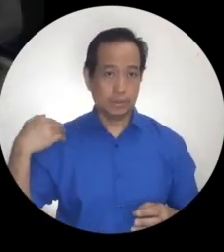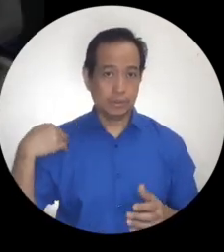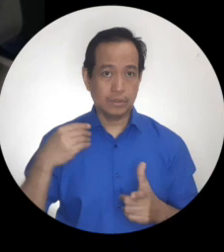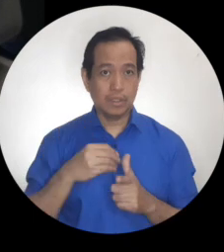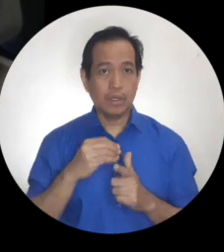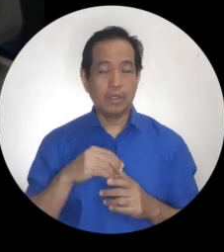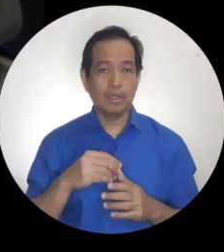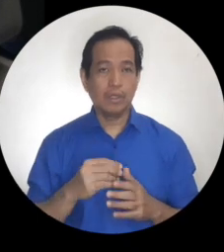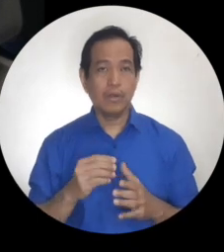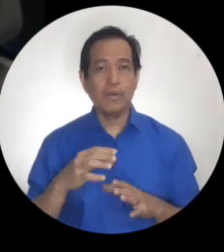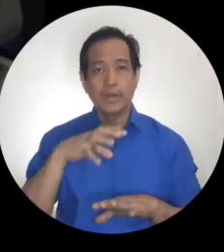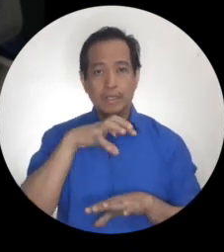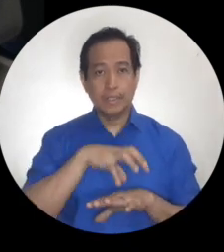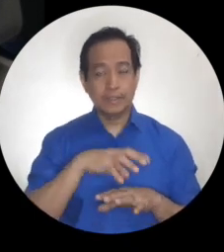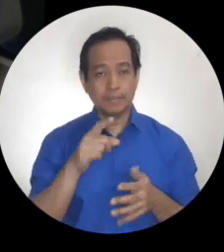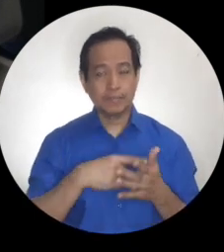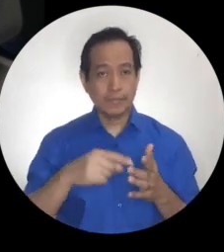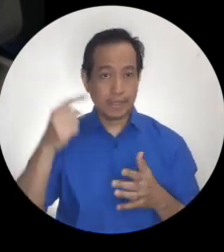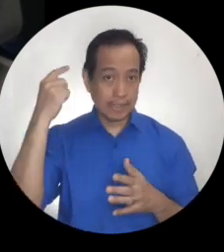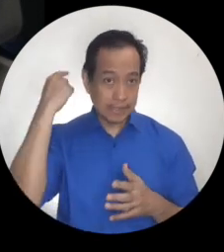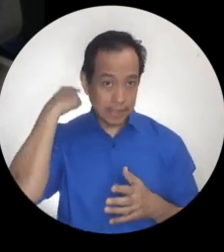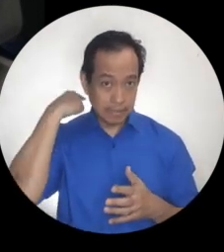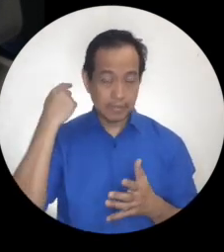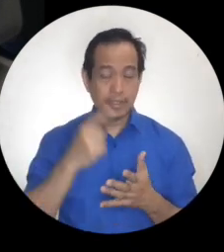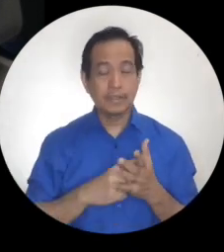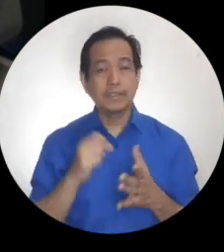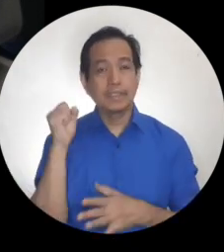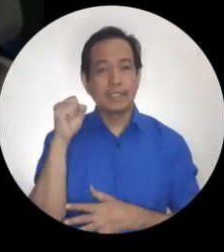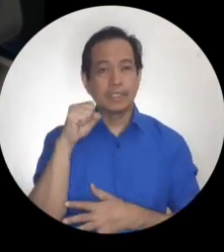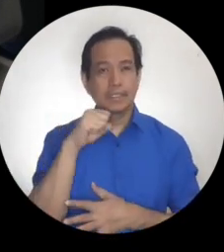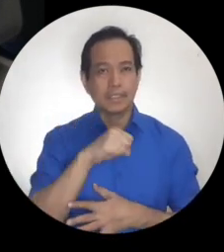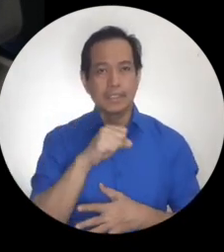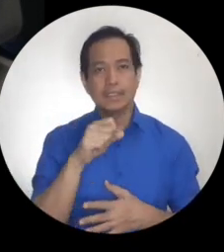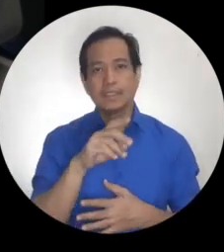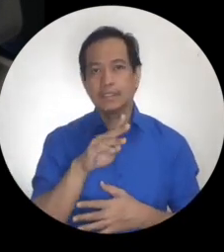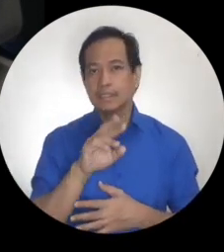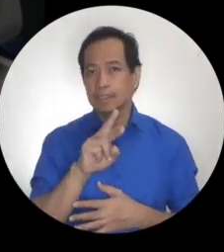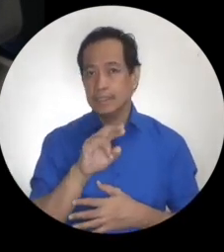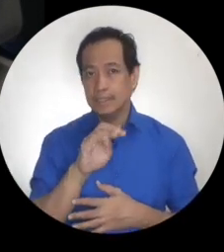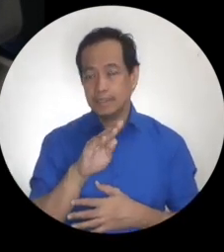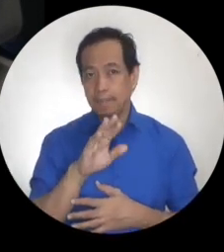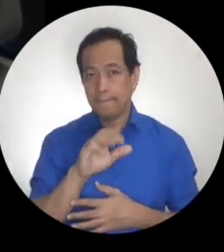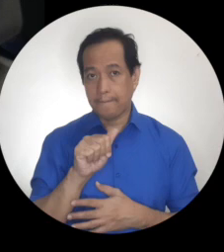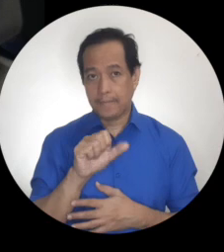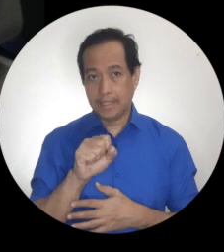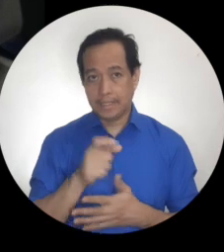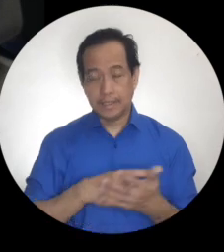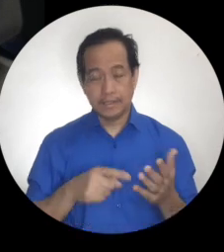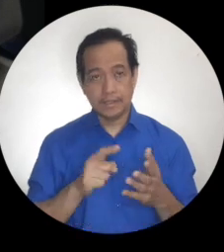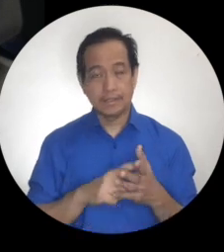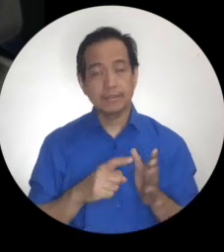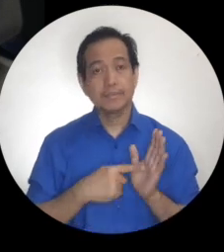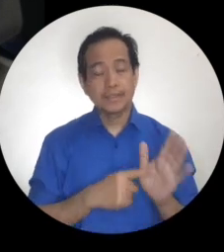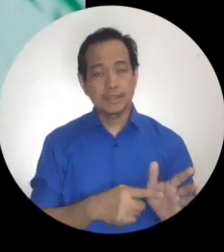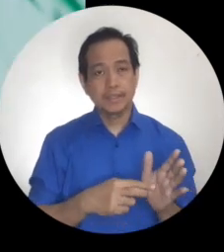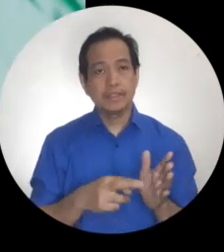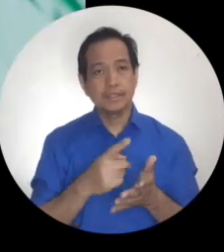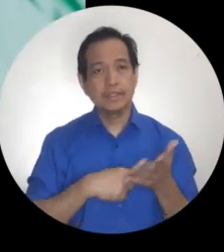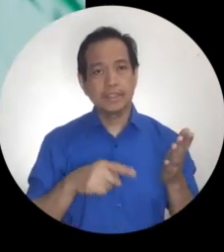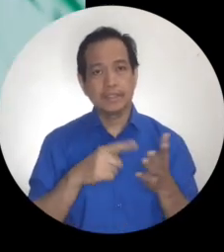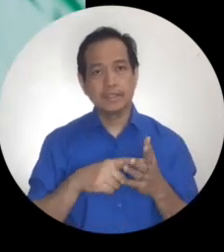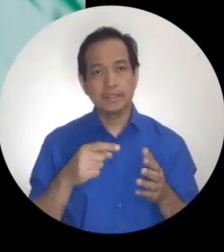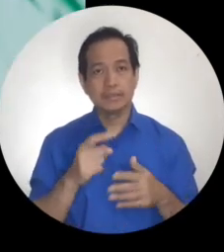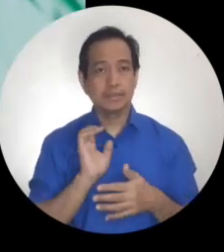balikat. Or let's say may umuumbok dun sa likod niya, yung rib cage, parang mas umuumbok. Yun kadalasan ang nagiging